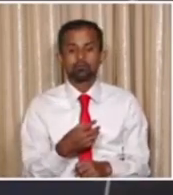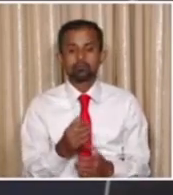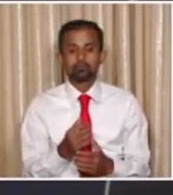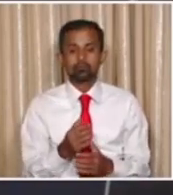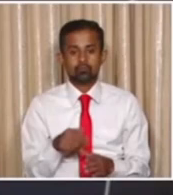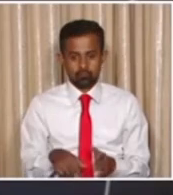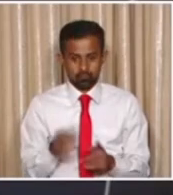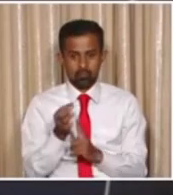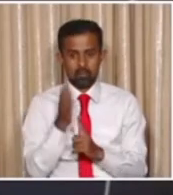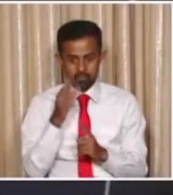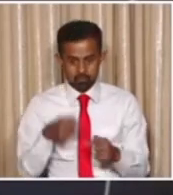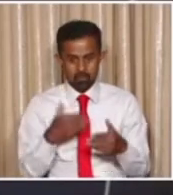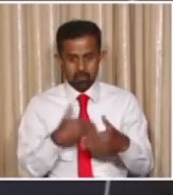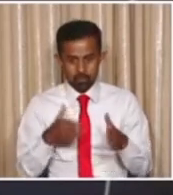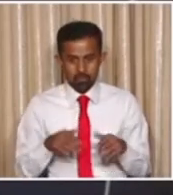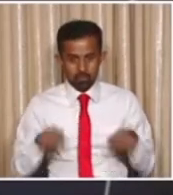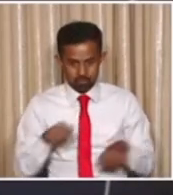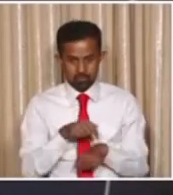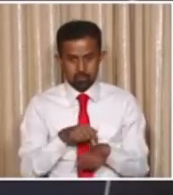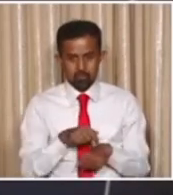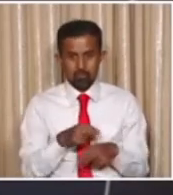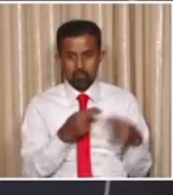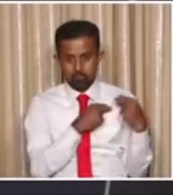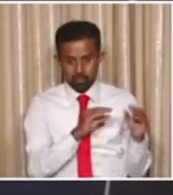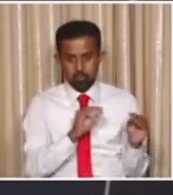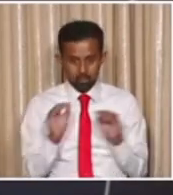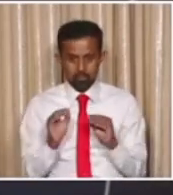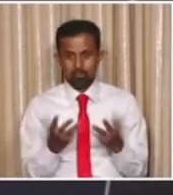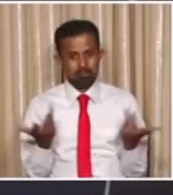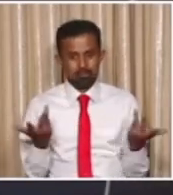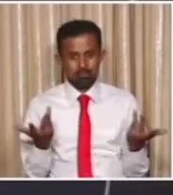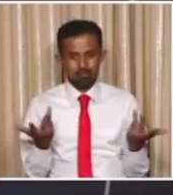මේ ජනාධිපතිතුමා සහ මේ කැබිනට් එක දැන් තියෙන කැබිනට් එක වැඩ බාරගත්තාන් පස්සේද? නෑ.